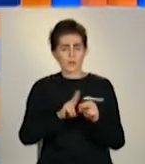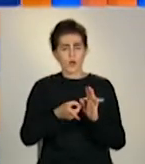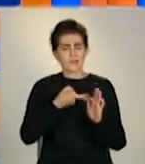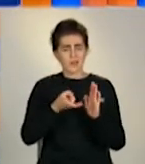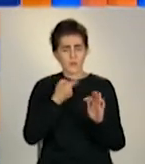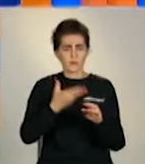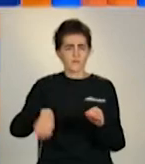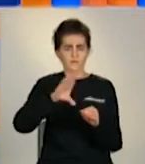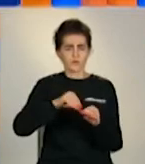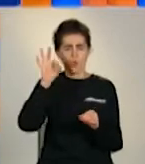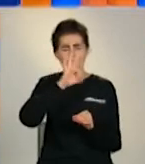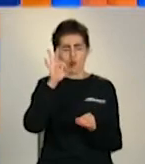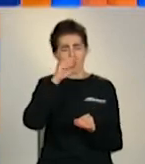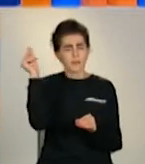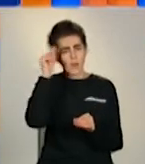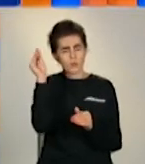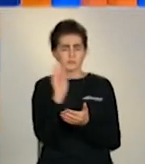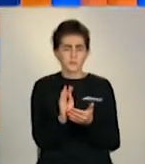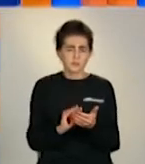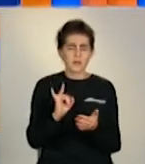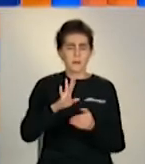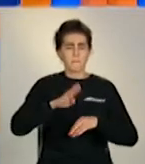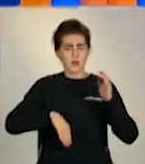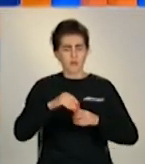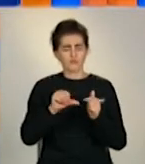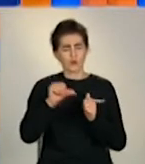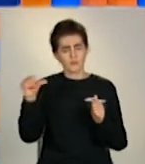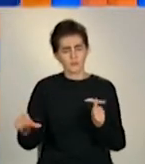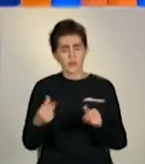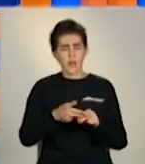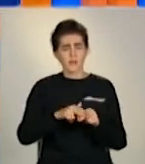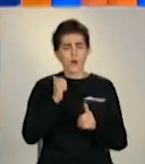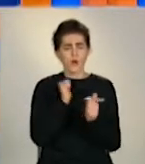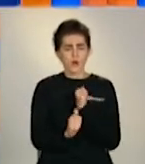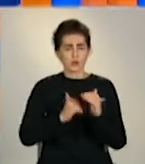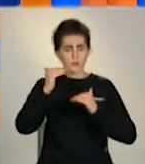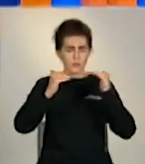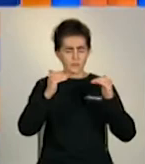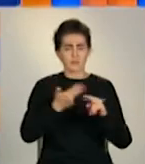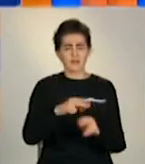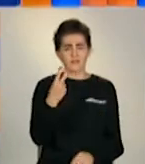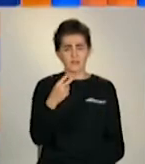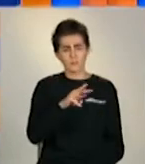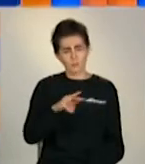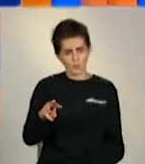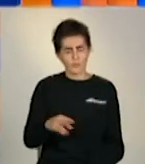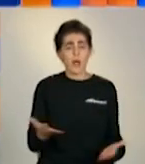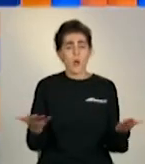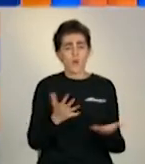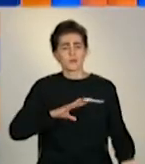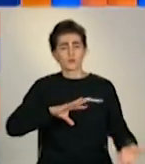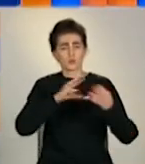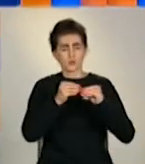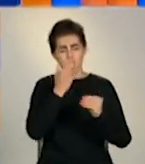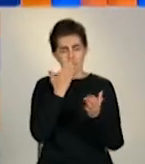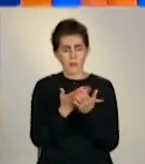із теоретичної та практичної частин. На проходження кожного етапу 20 хвилин. Які результати